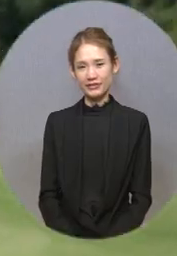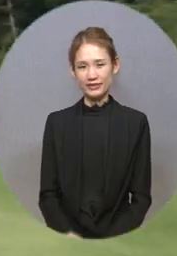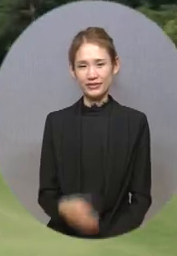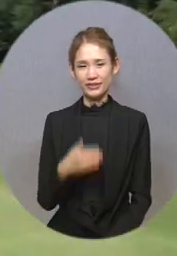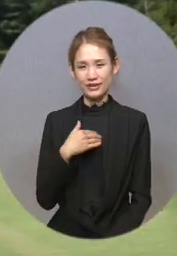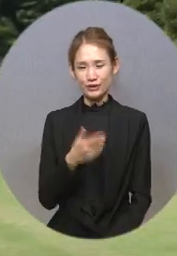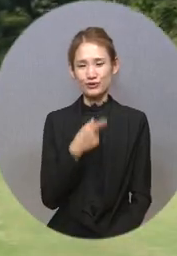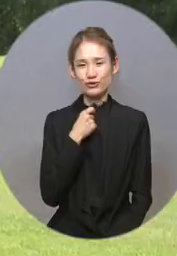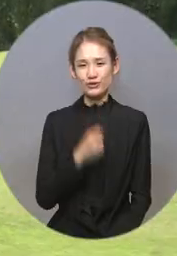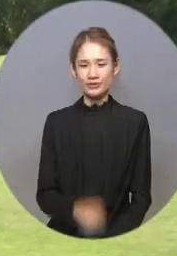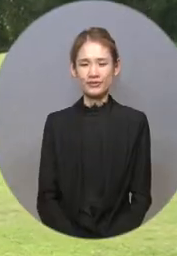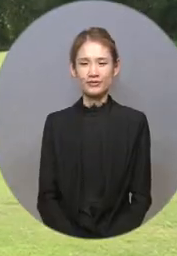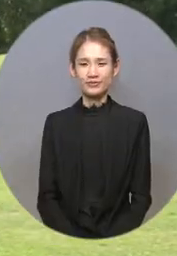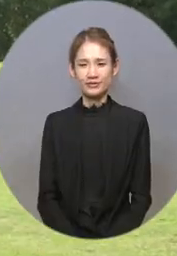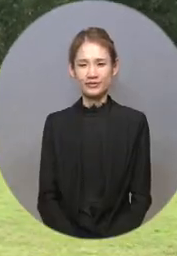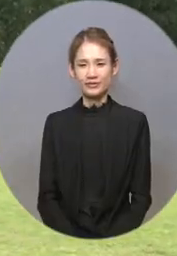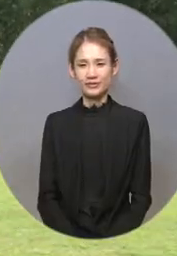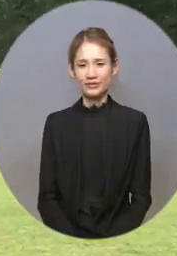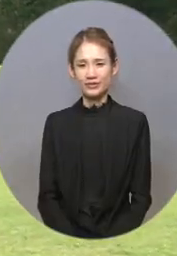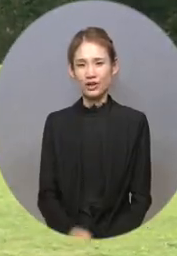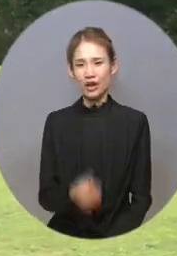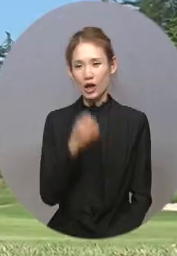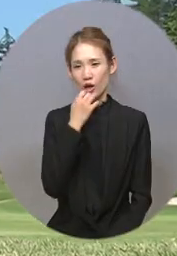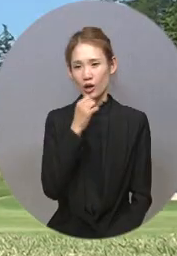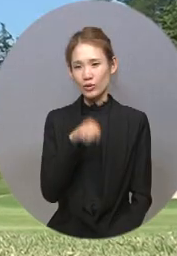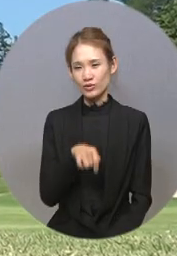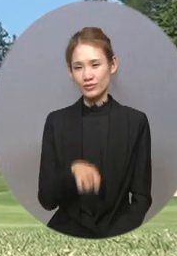내가 주고 싶어서 그래.